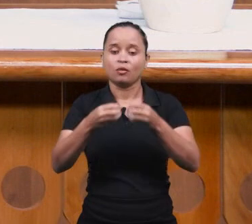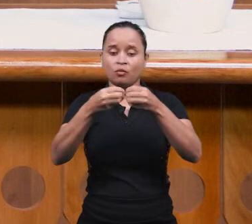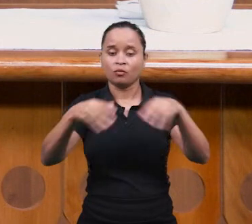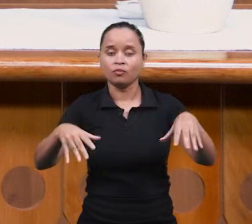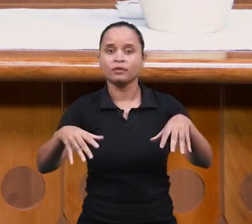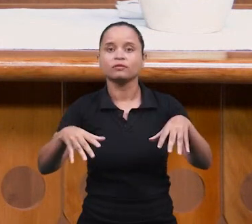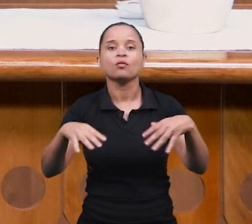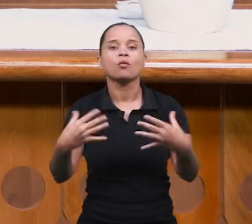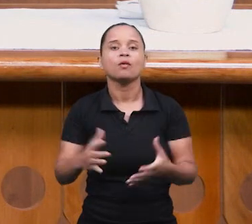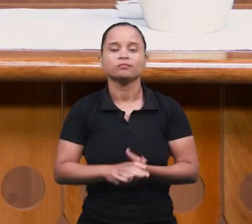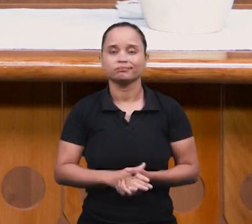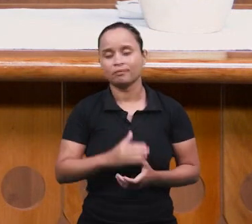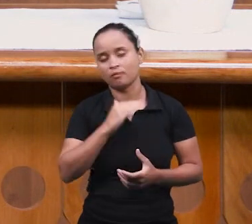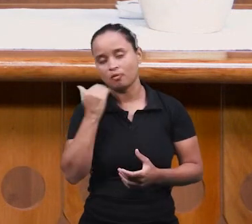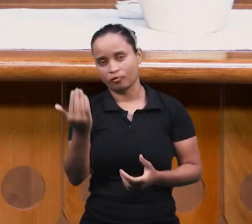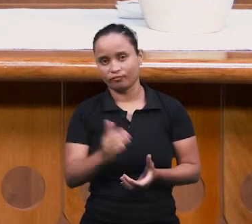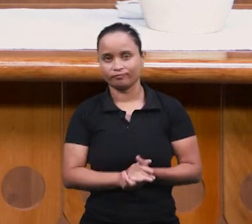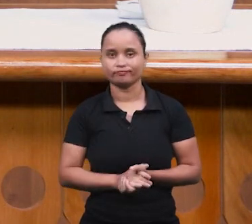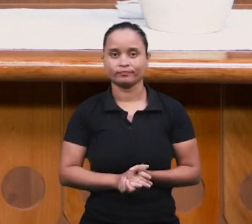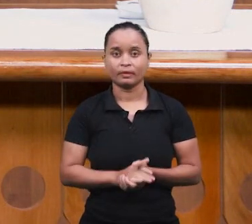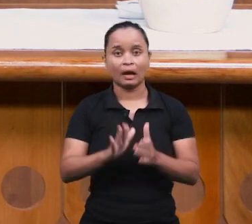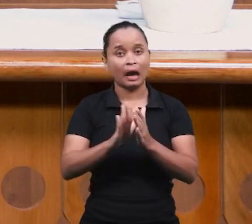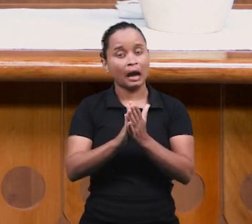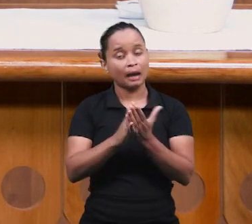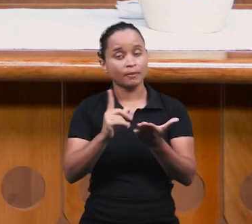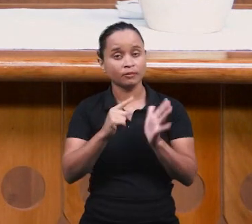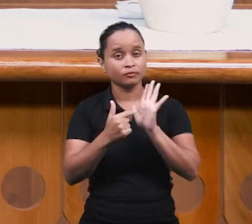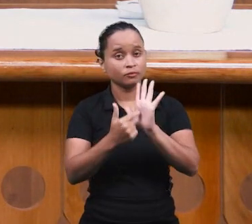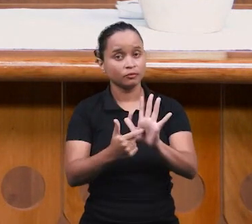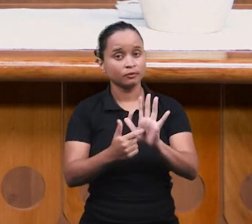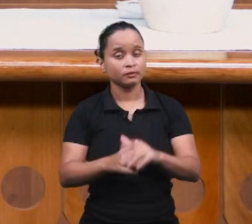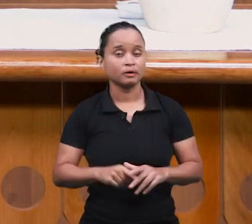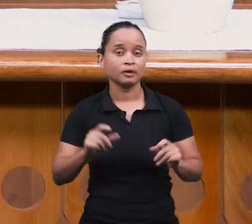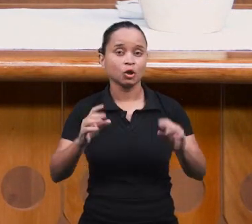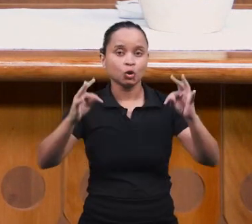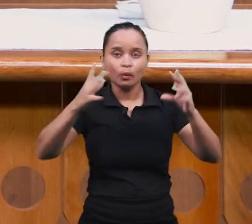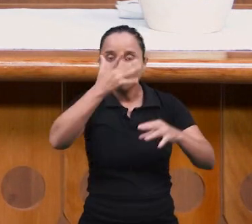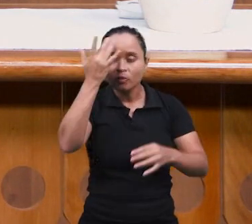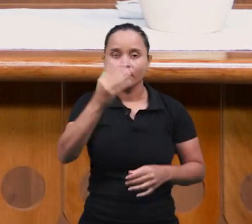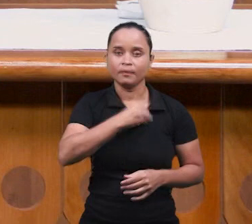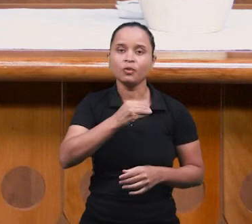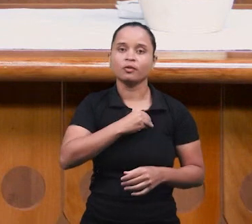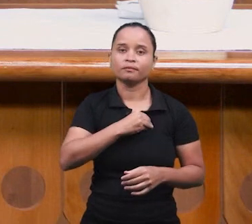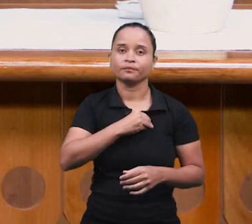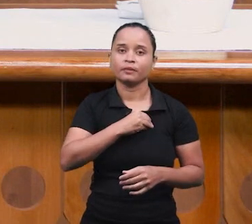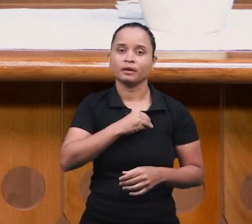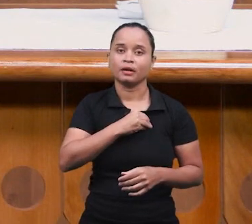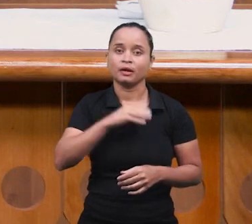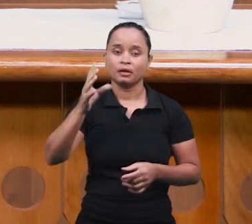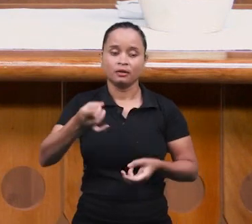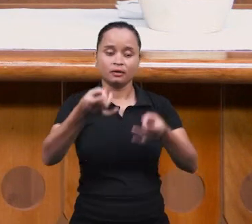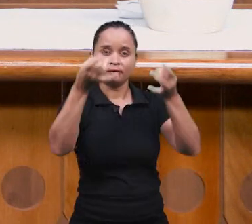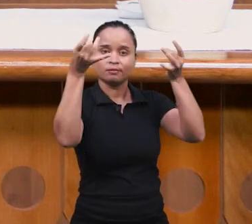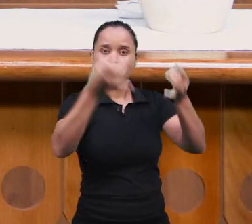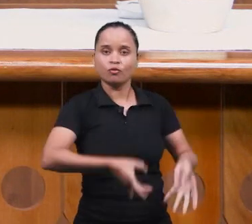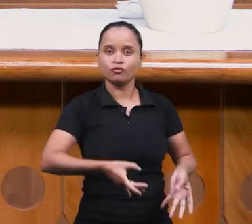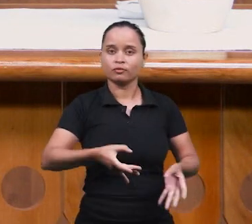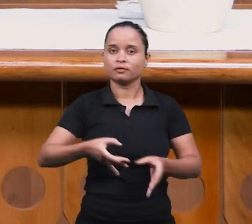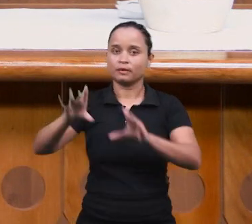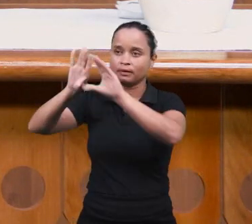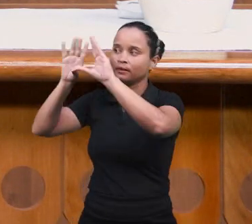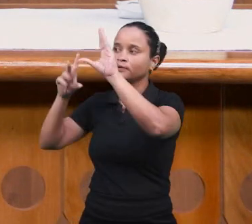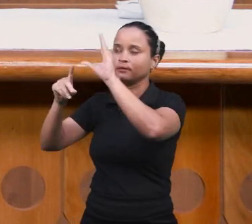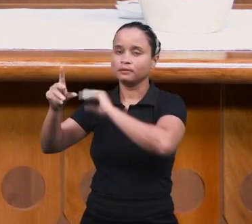dit que tous sont péchés et sont déchus de la gloire de Dieu. Il y a un jugement pour l'homme. Le jugement, c'est la